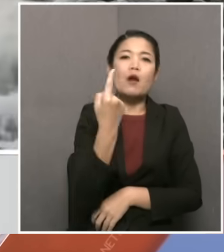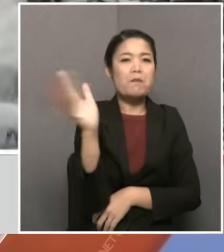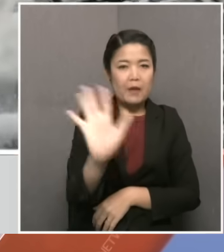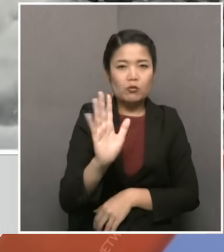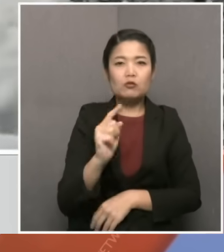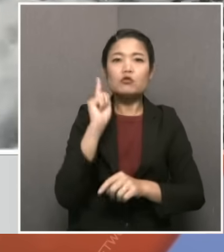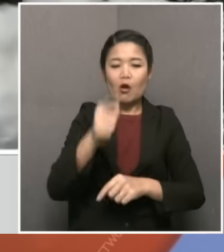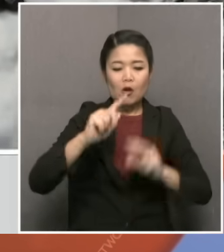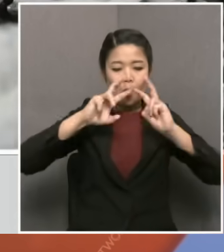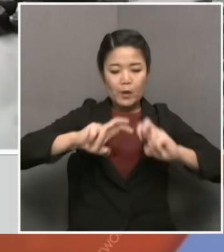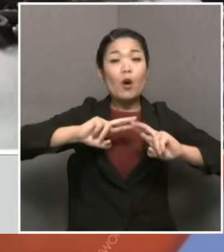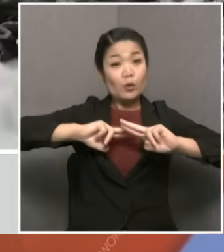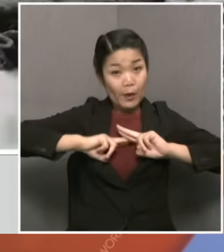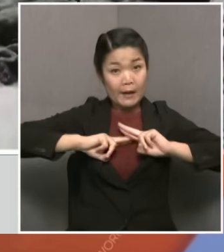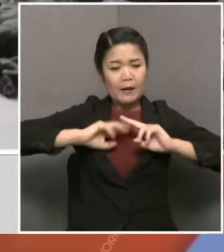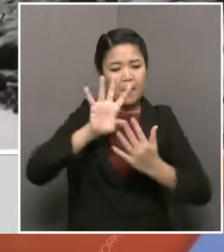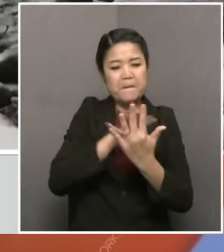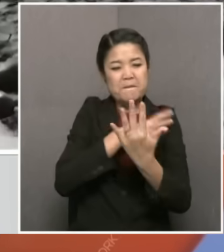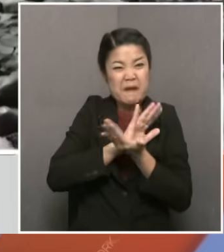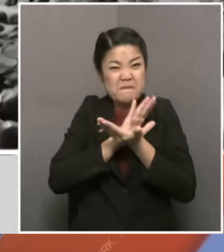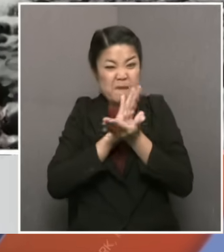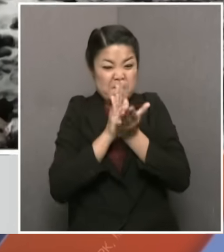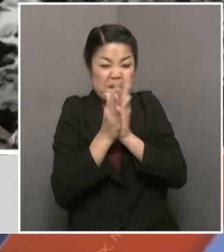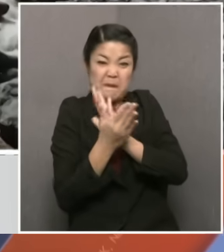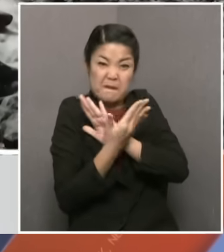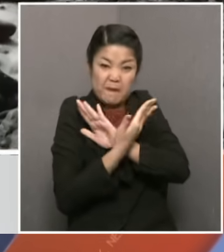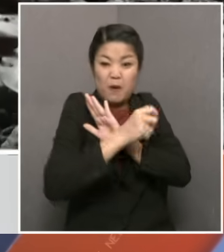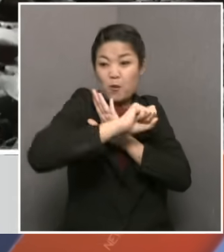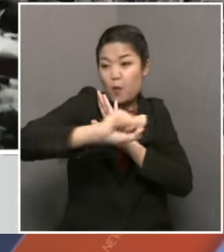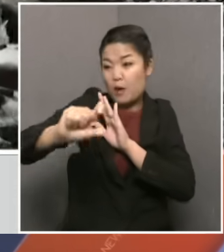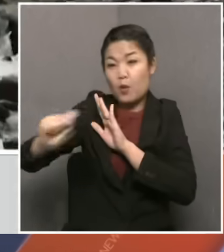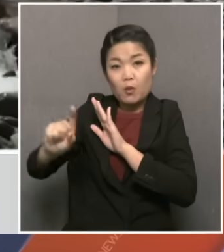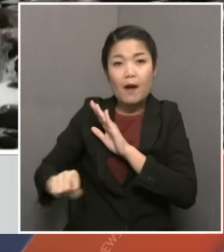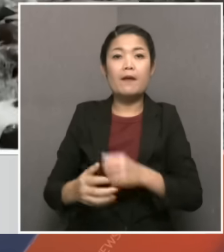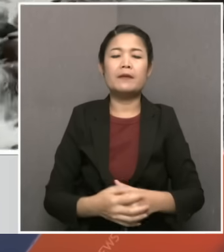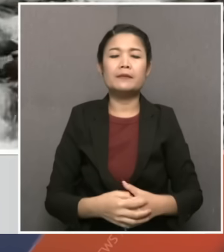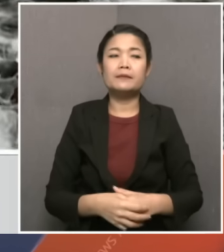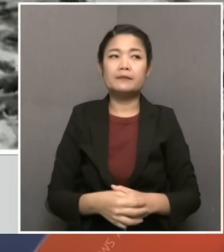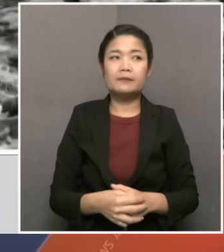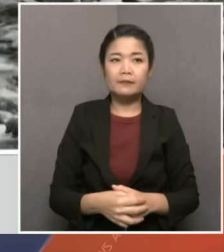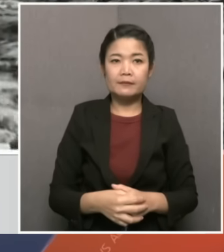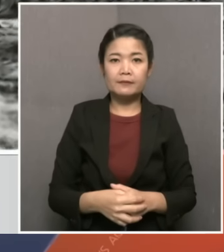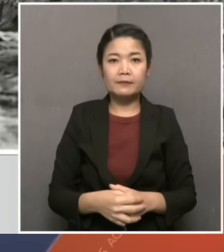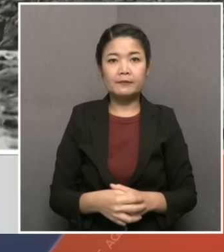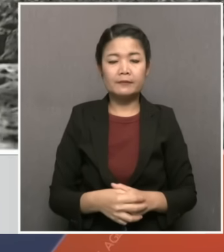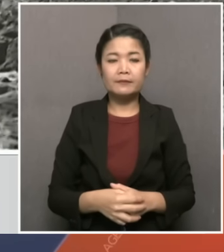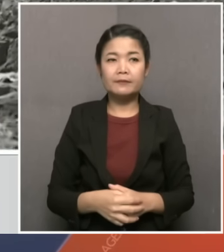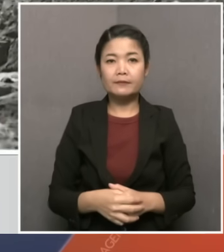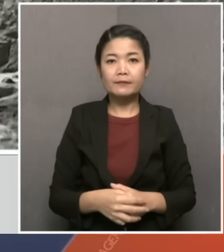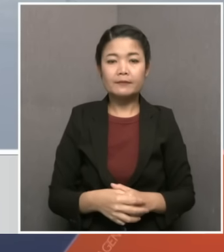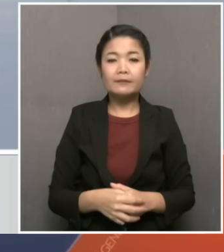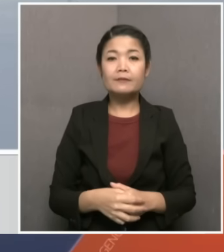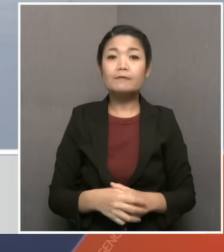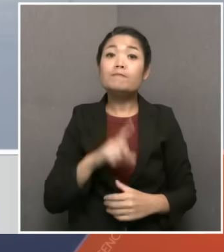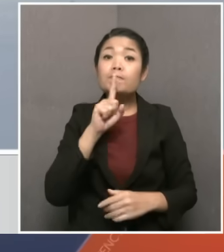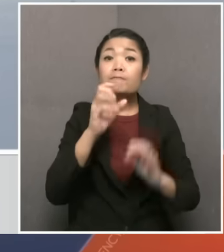แล้วคุณก็ต้องมีมาตรการปรับตัวให้เน้นหนักปรับตัวมากกว่ามิติเกชันกับการลดแก๊สเรือนกระจกในข้อเสนอของผมนะครับ ค่ะอาจาร